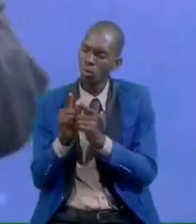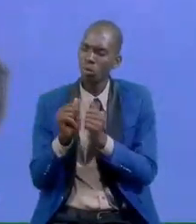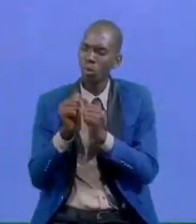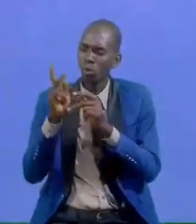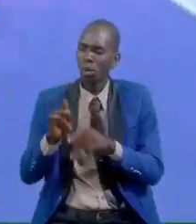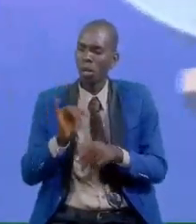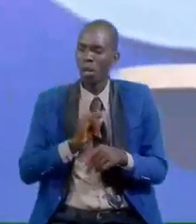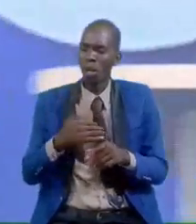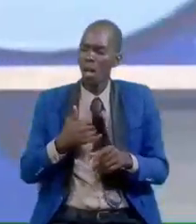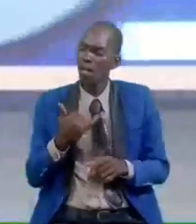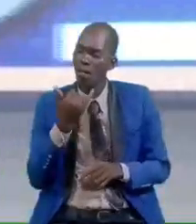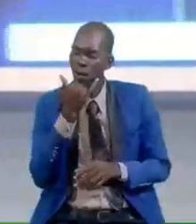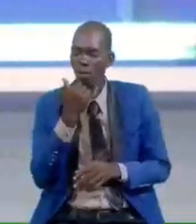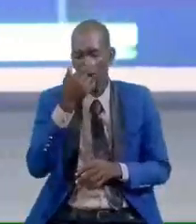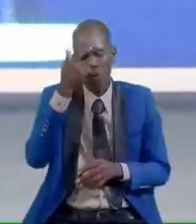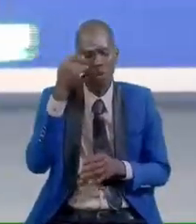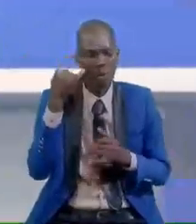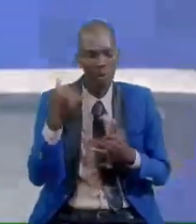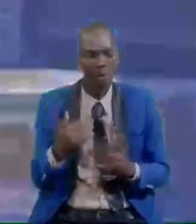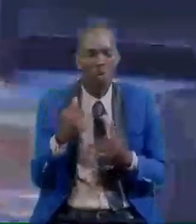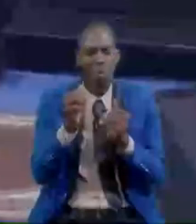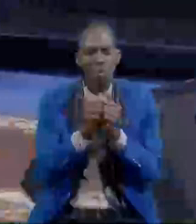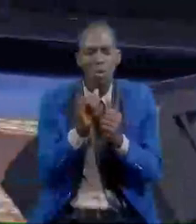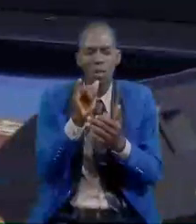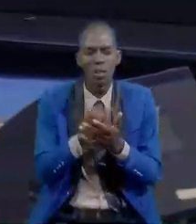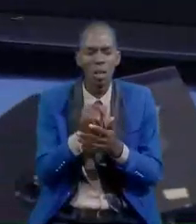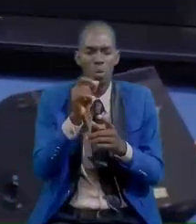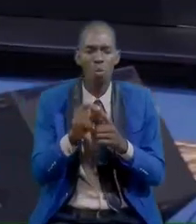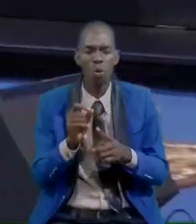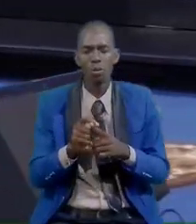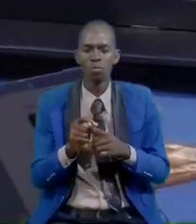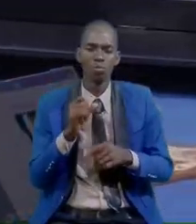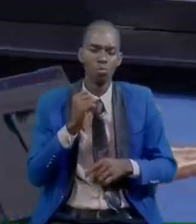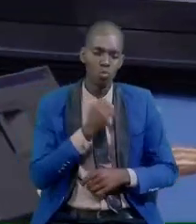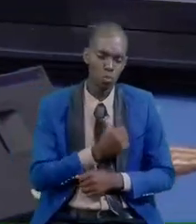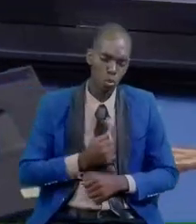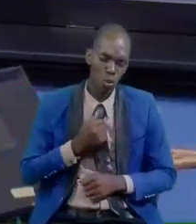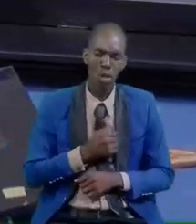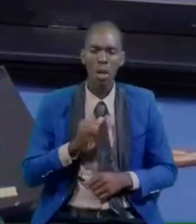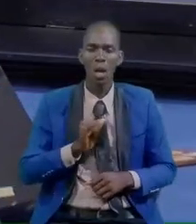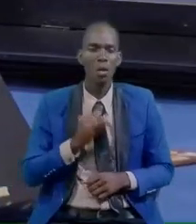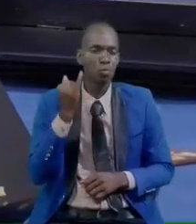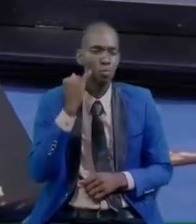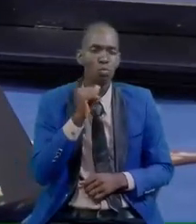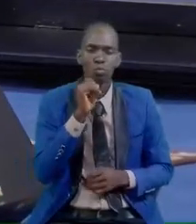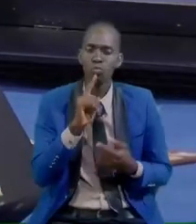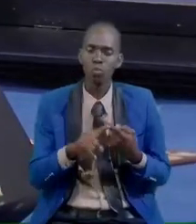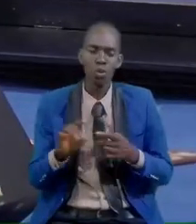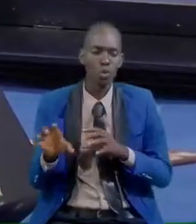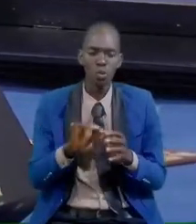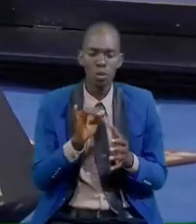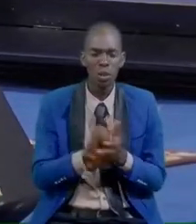le ferai. Parce que maintenant, avec ce mot désolé, tu n'aurais pas dû faire ça. Oh, je suis désolé pour ce que j'ai